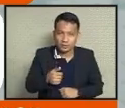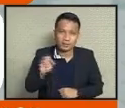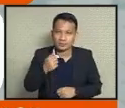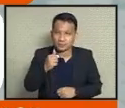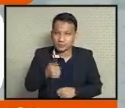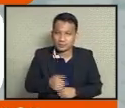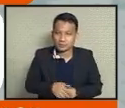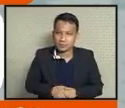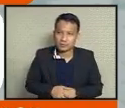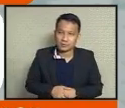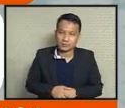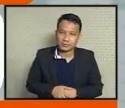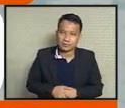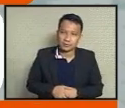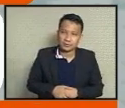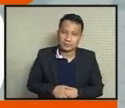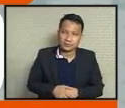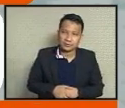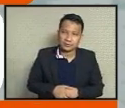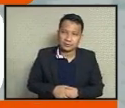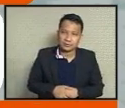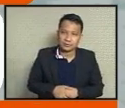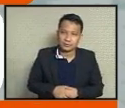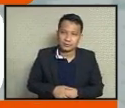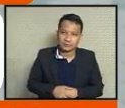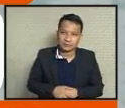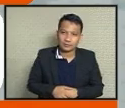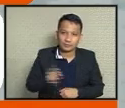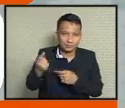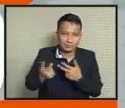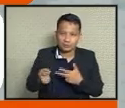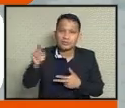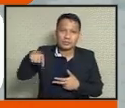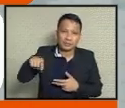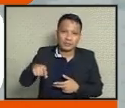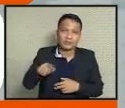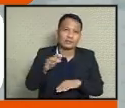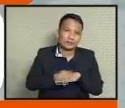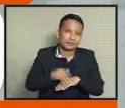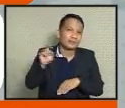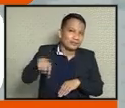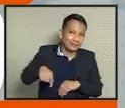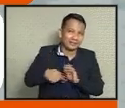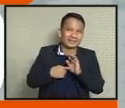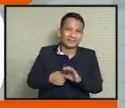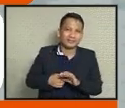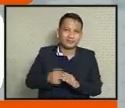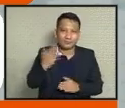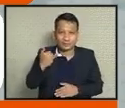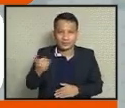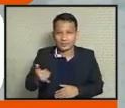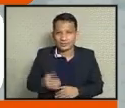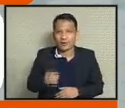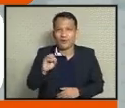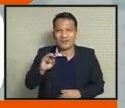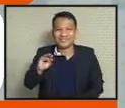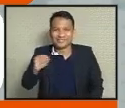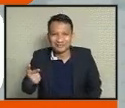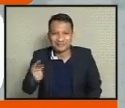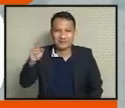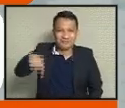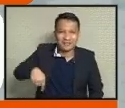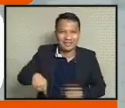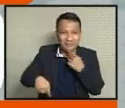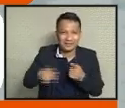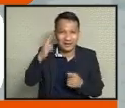Okay, sir. Idol, buburahin ko yung mga video. Of course, dapat. Why okay, not? Okay. OMG! Please. You should have done